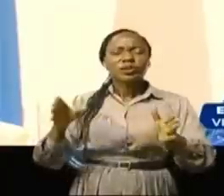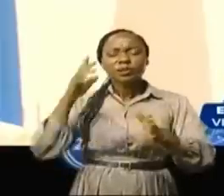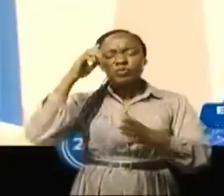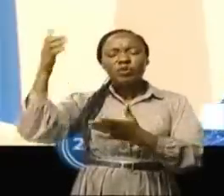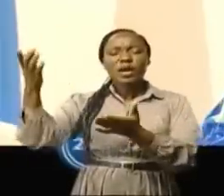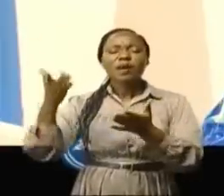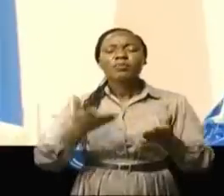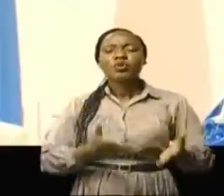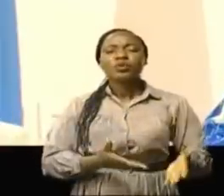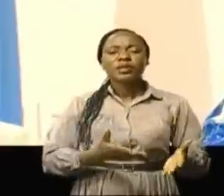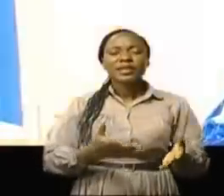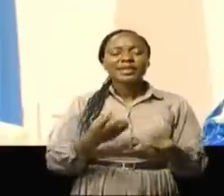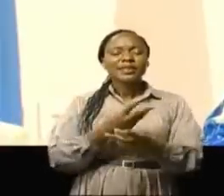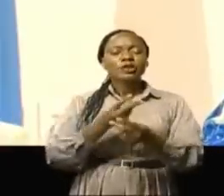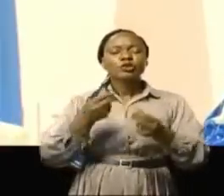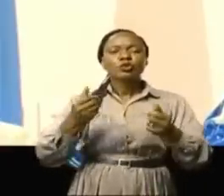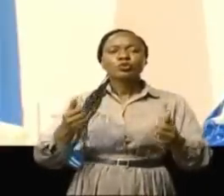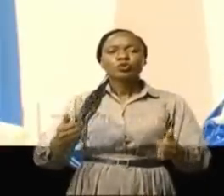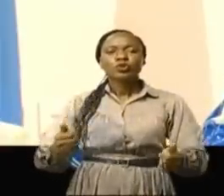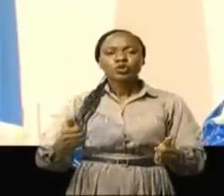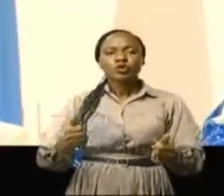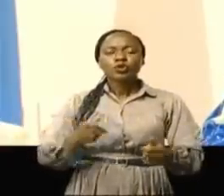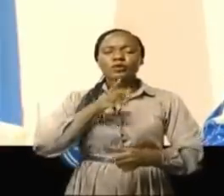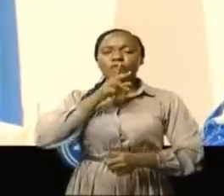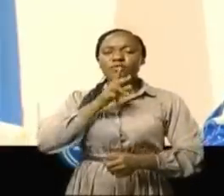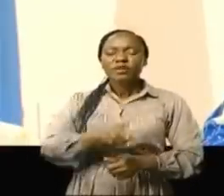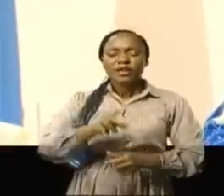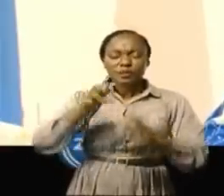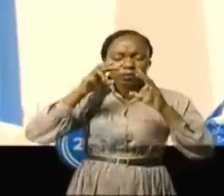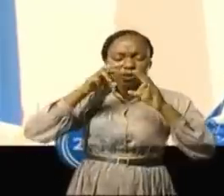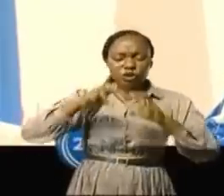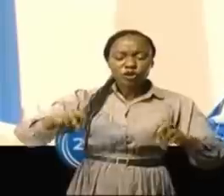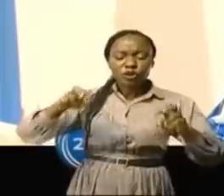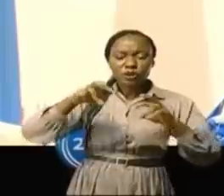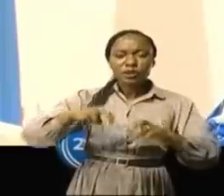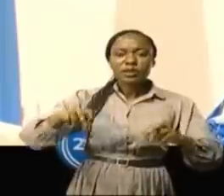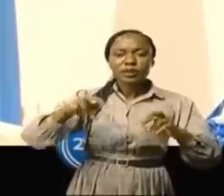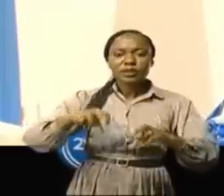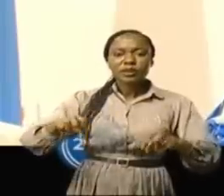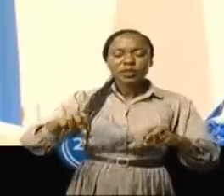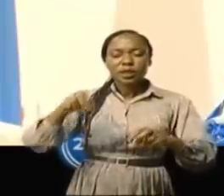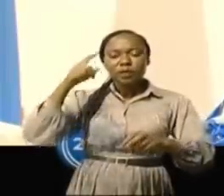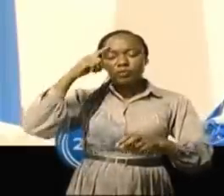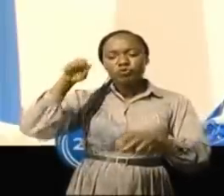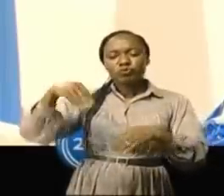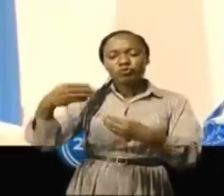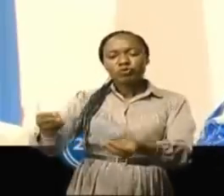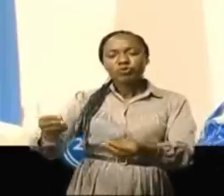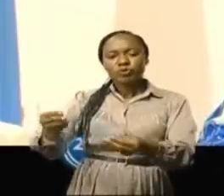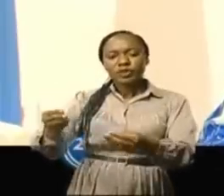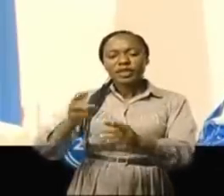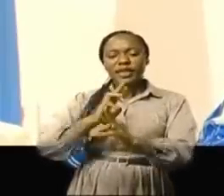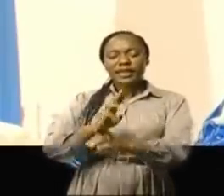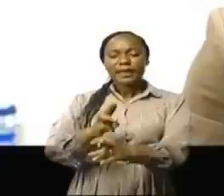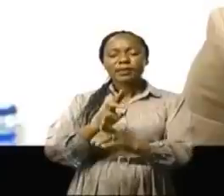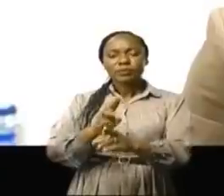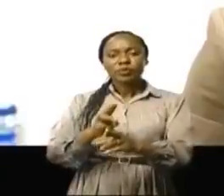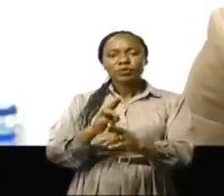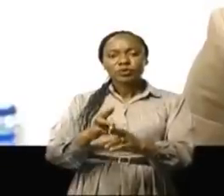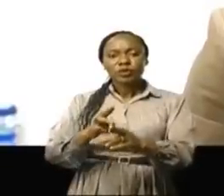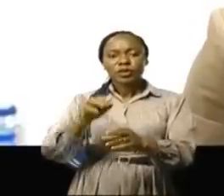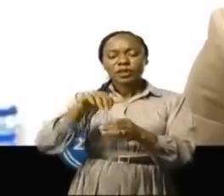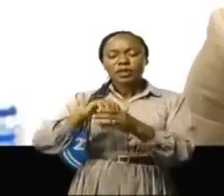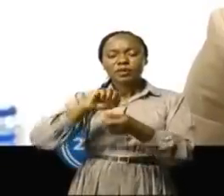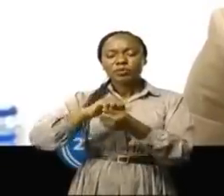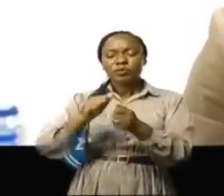apporter des solutions idoines recherchées en vue de donner la réponse aux enjeux